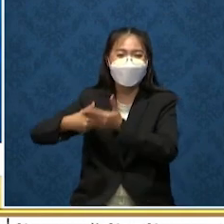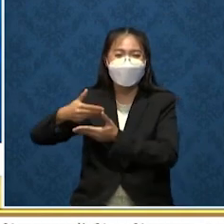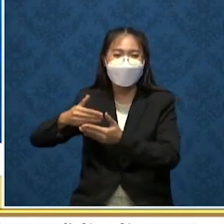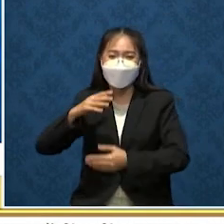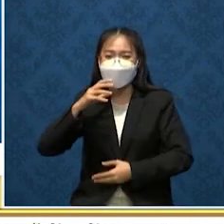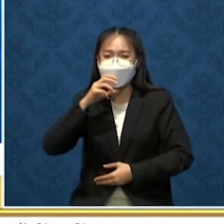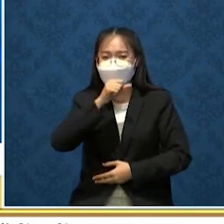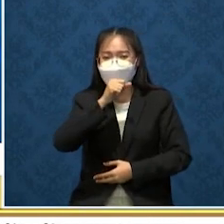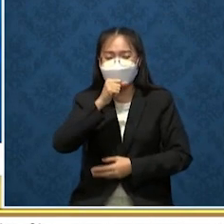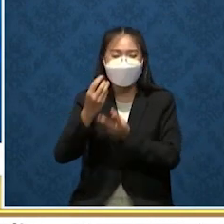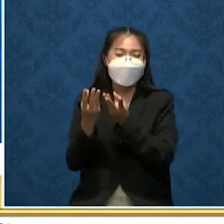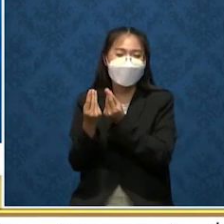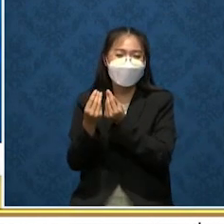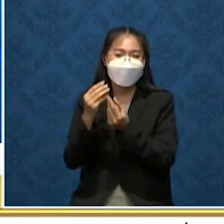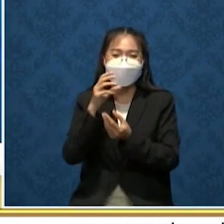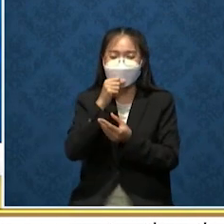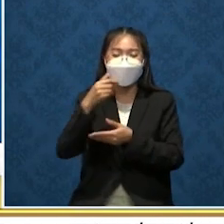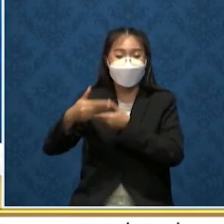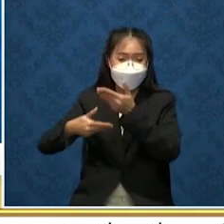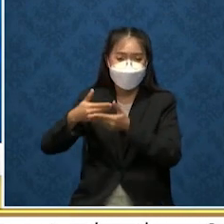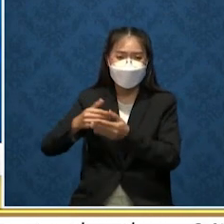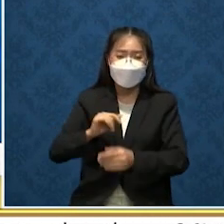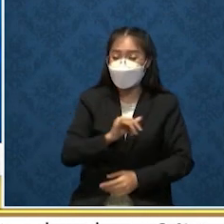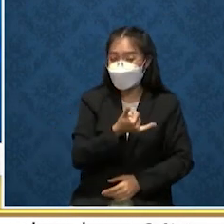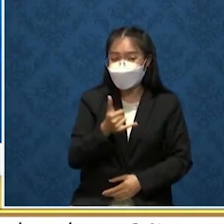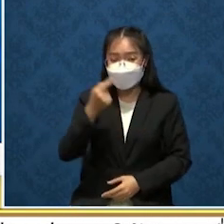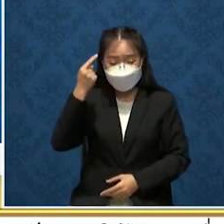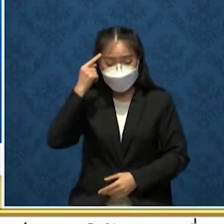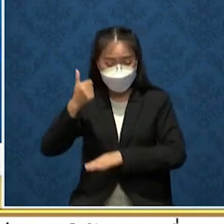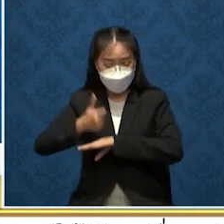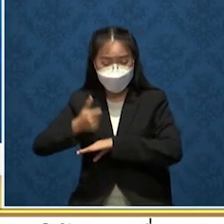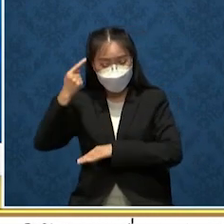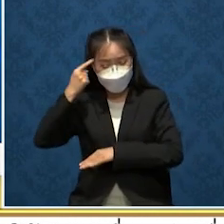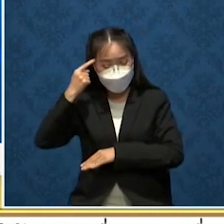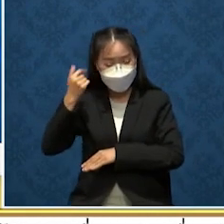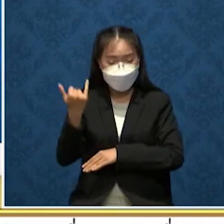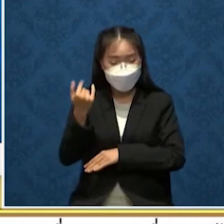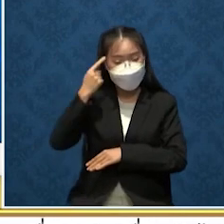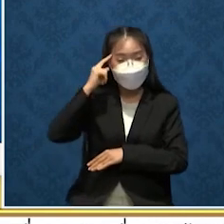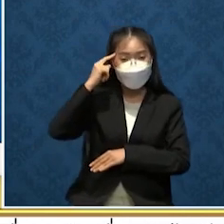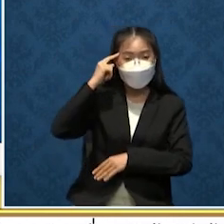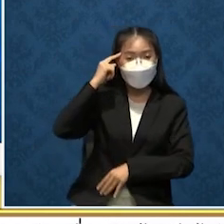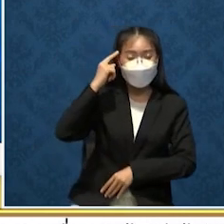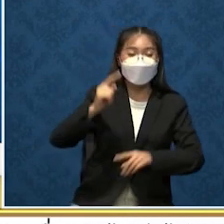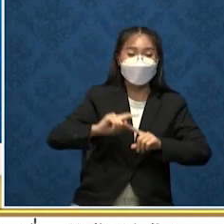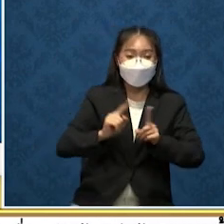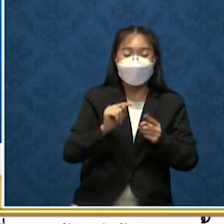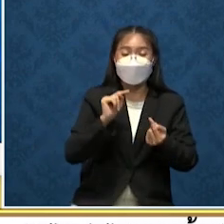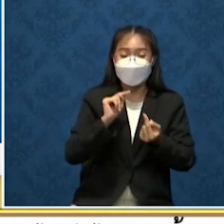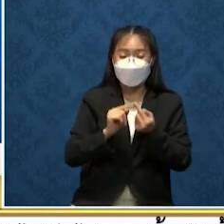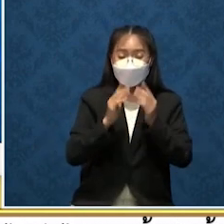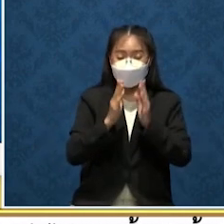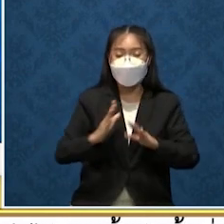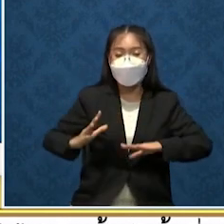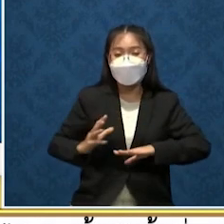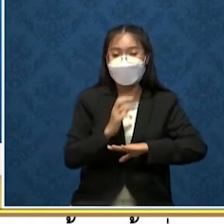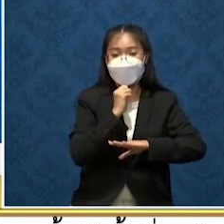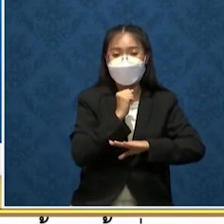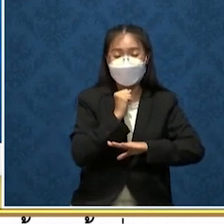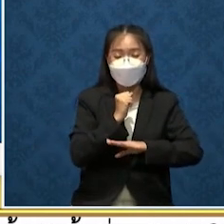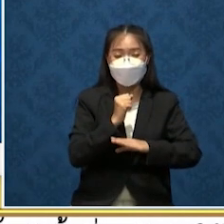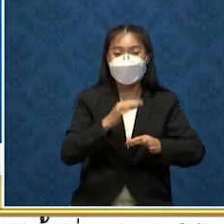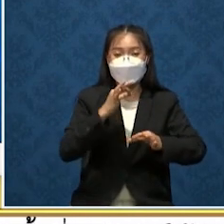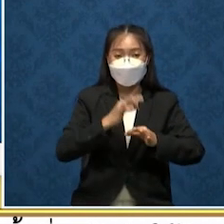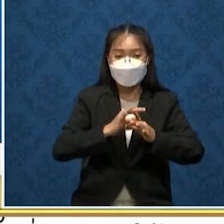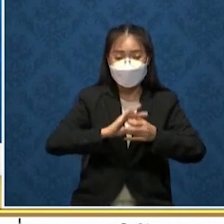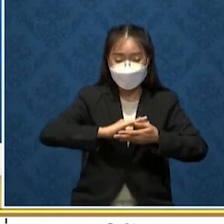ผมไม่แน่ใจว่าหัวหน้าหน่วยงานรู้ด้วยหรือเปล่านะครับแต่ผู้รับเหมากับคนที่ถือบัญชีม้าแล้วประสาน